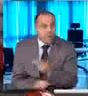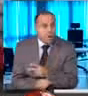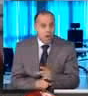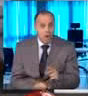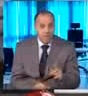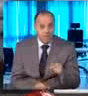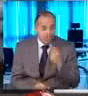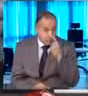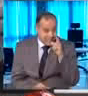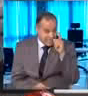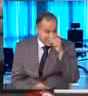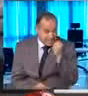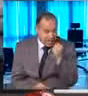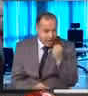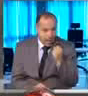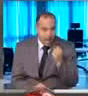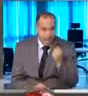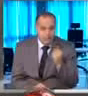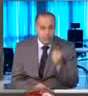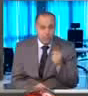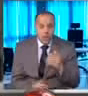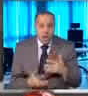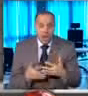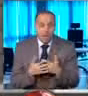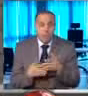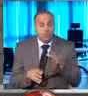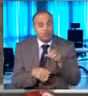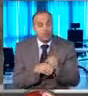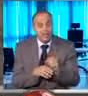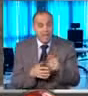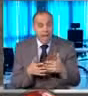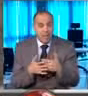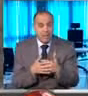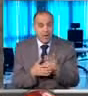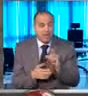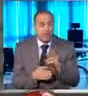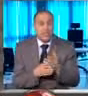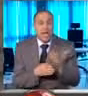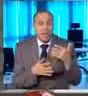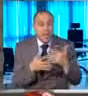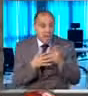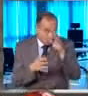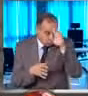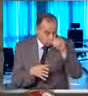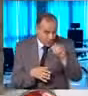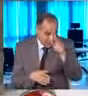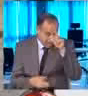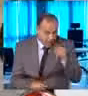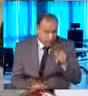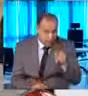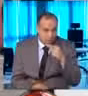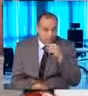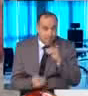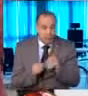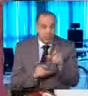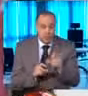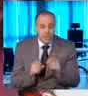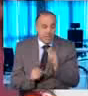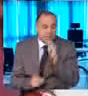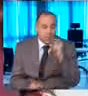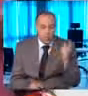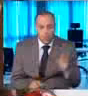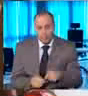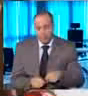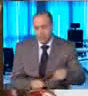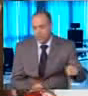والأكثر تعقيداً في البلاد منذ الغزو الأمريكي للعراق قبل 13 عاماً، يبدو أن فصول معاناة العراقيين لن تنتهي